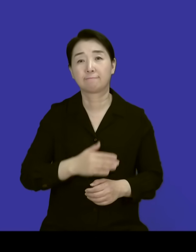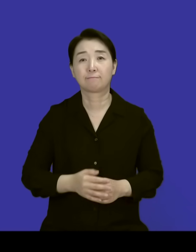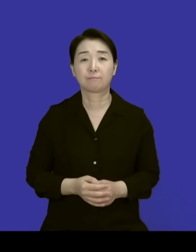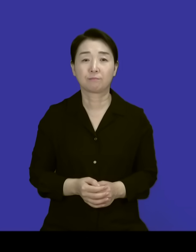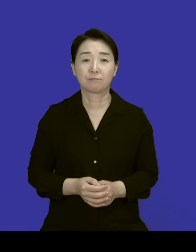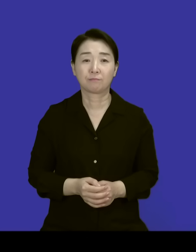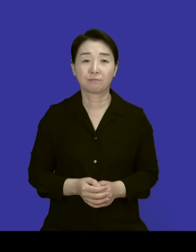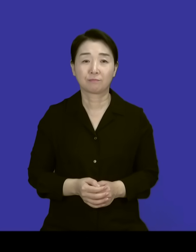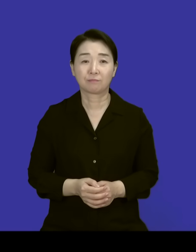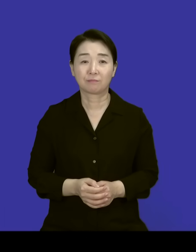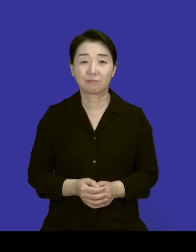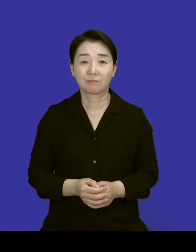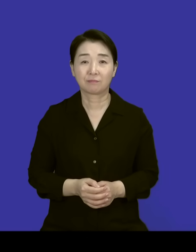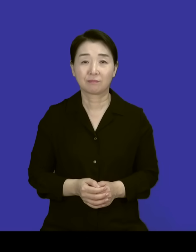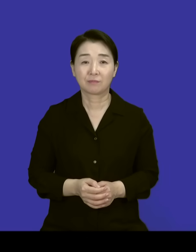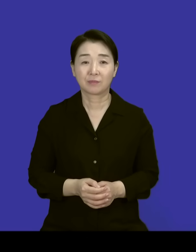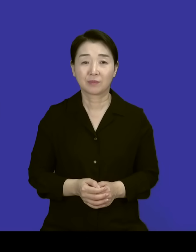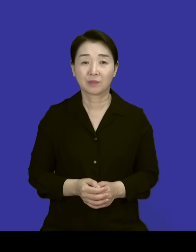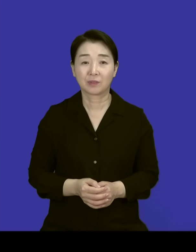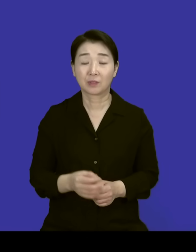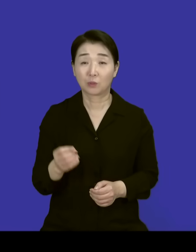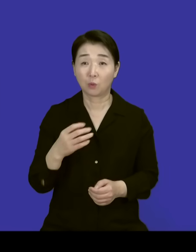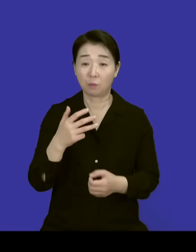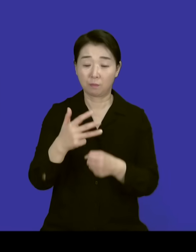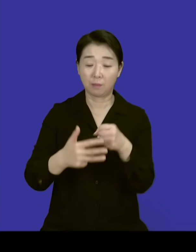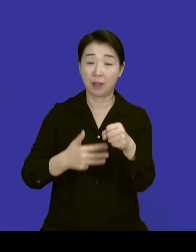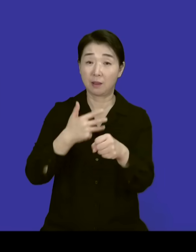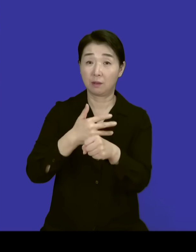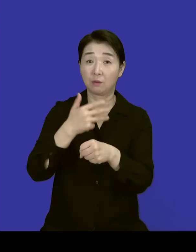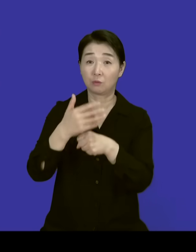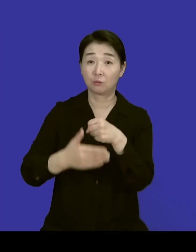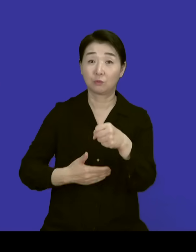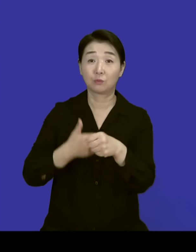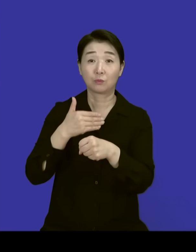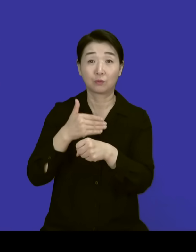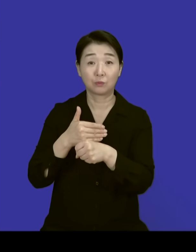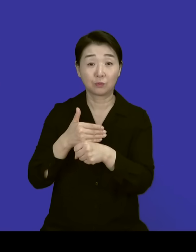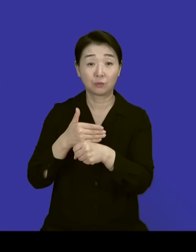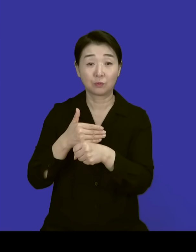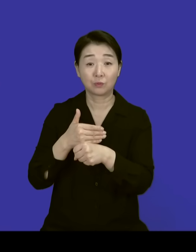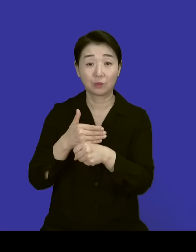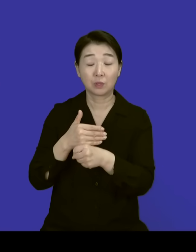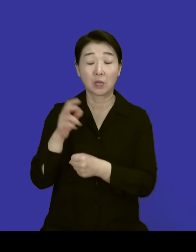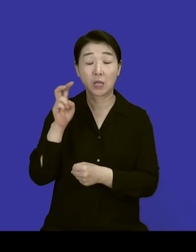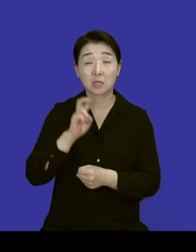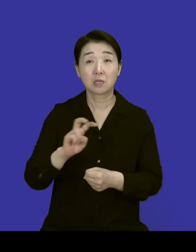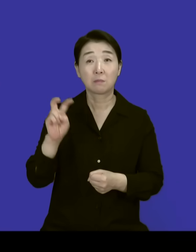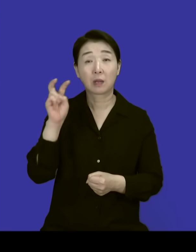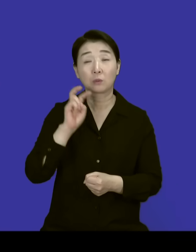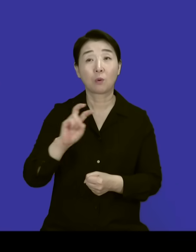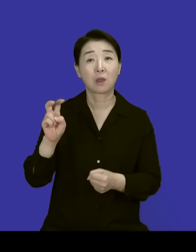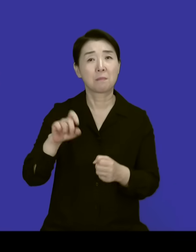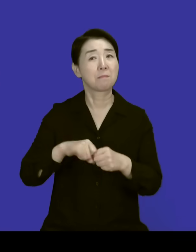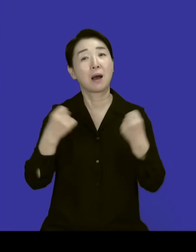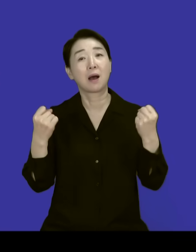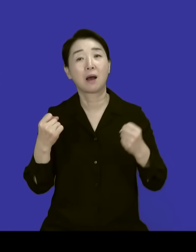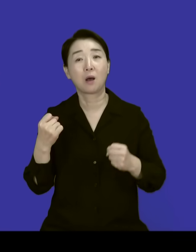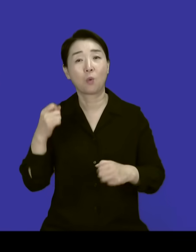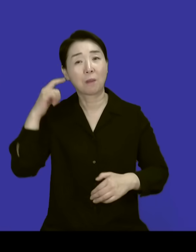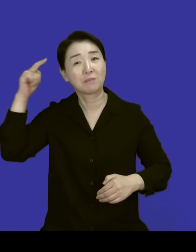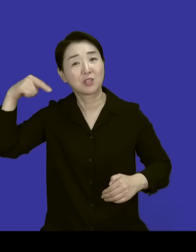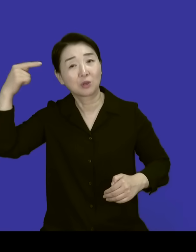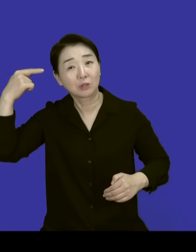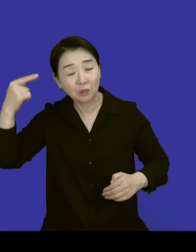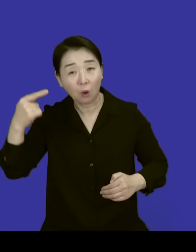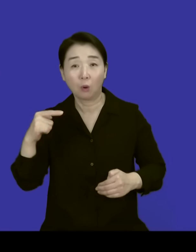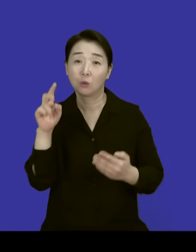나서 거짓말처럼 8년, 9년 음악이 다 터지기 시작한 거예요. 진짜 미쳤어.